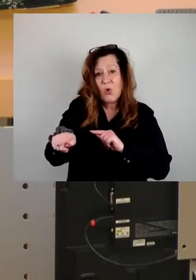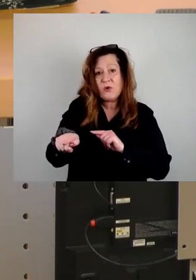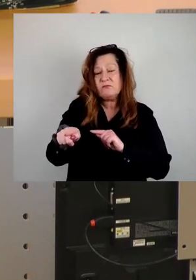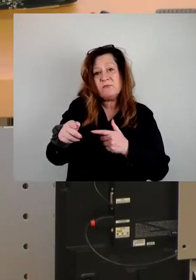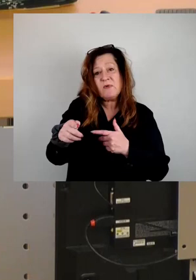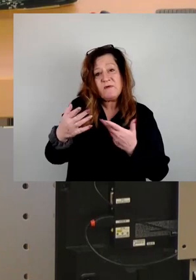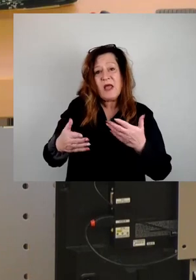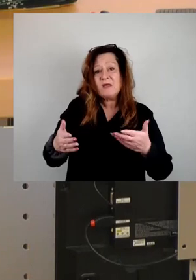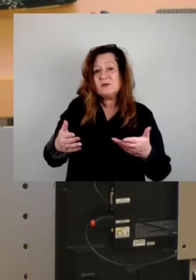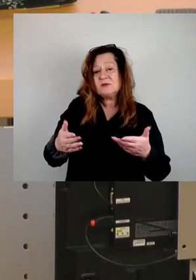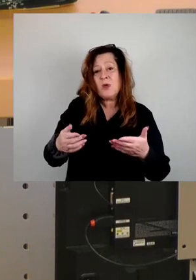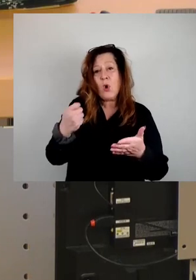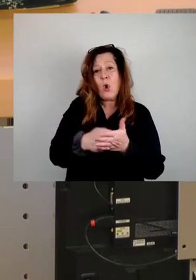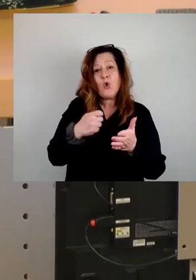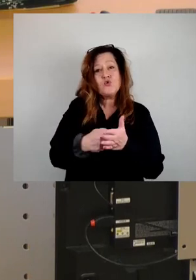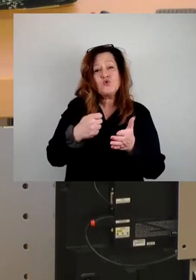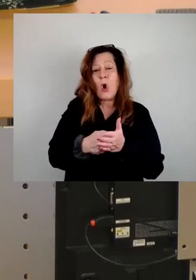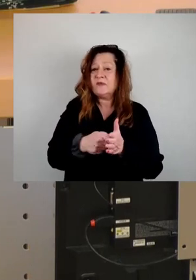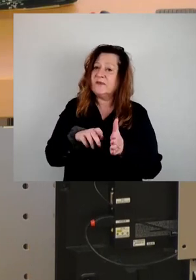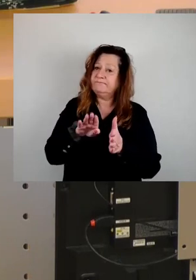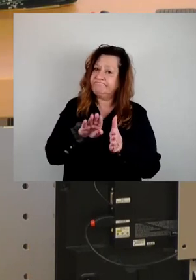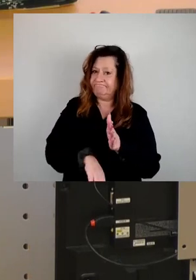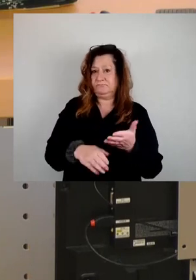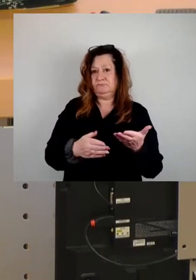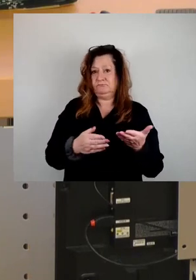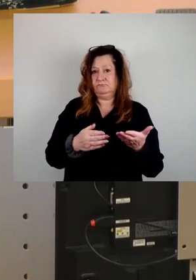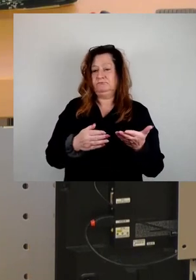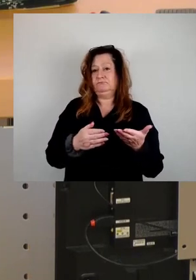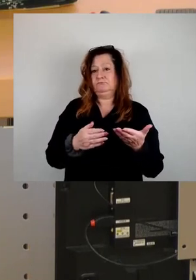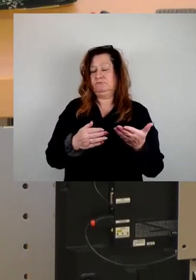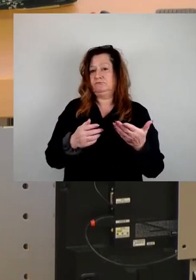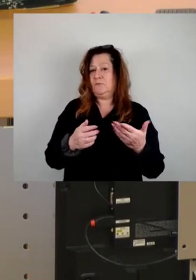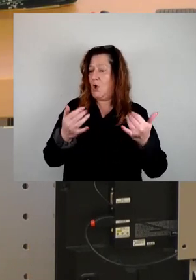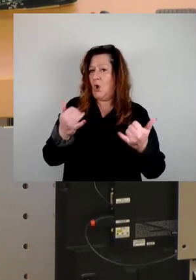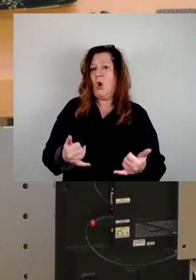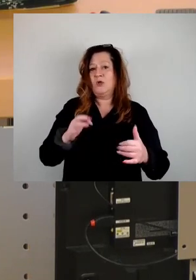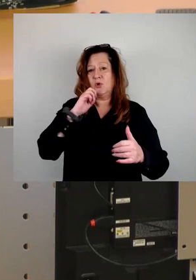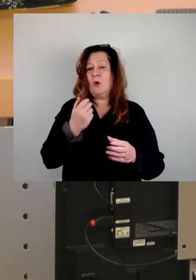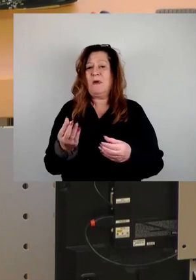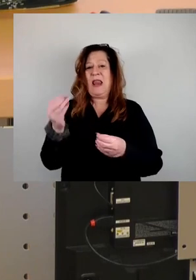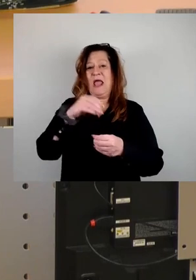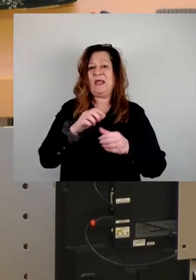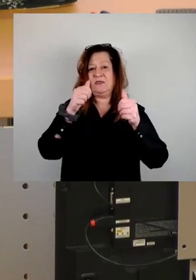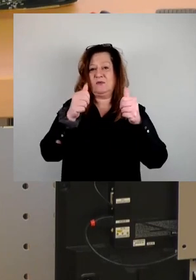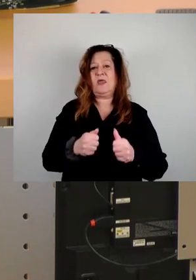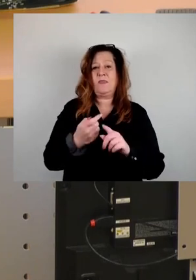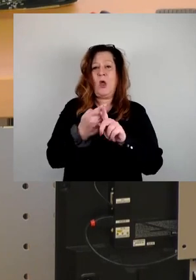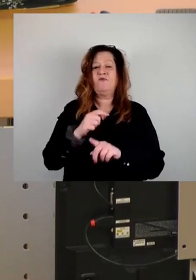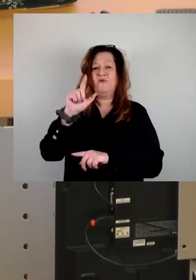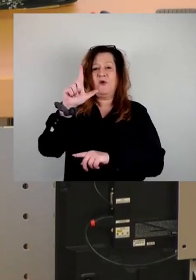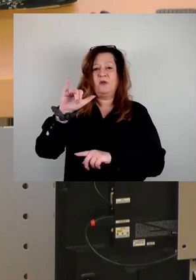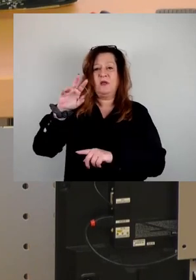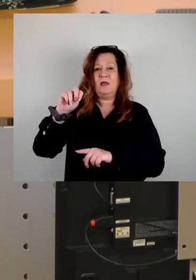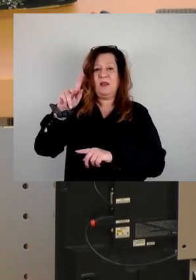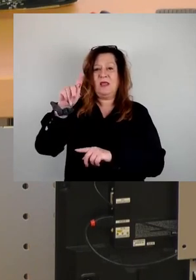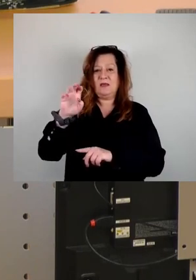einen kostengünstigen Zugang zu bekommen. Da ist jetzt heute noch mal der Ergänzungsantrag der Linken dazu gekommen, dem wir dann auch